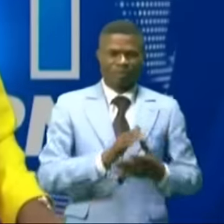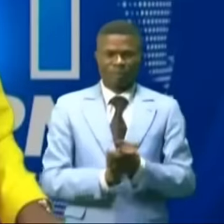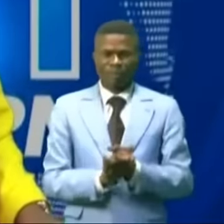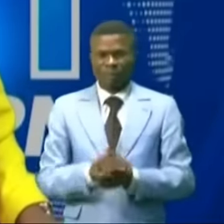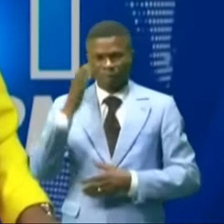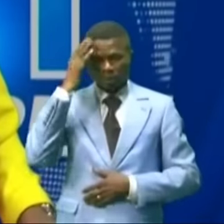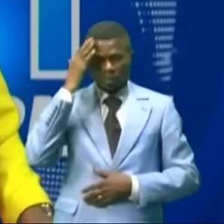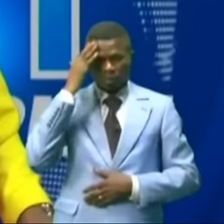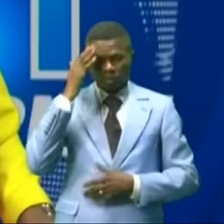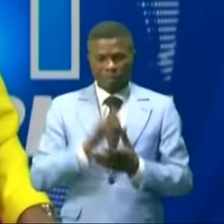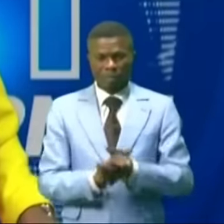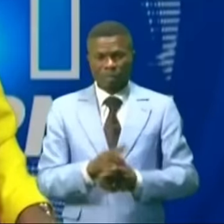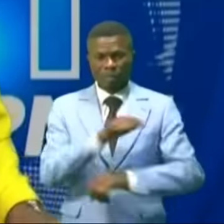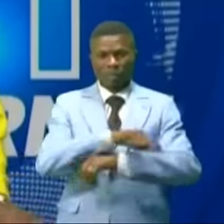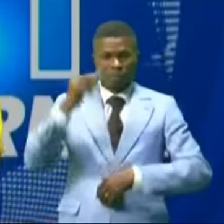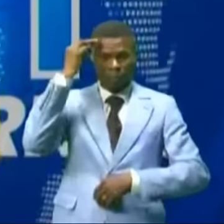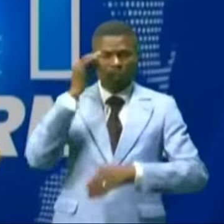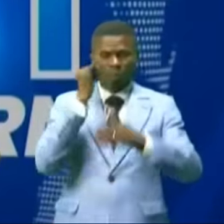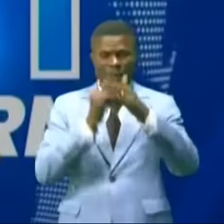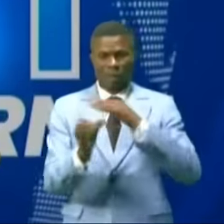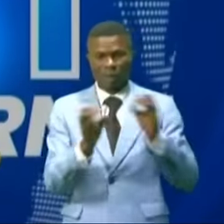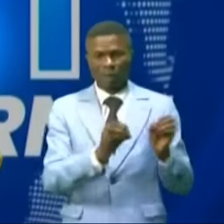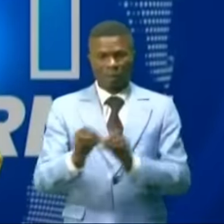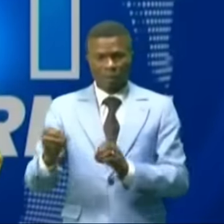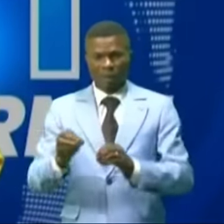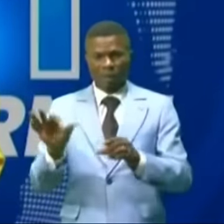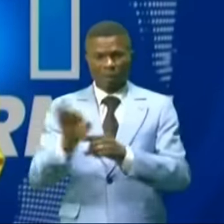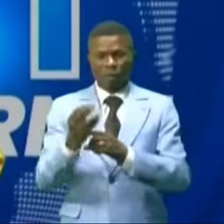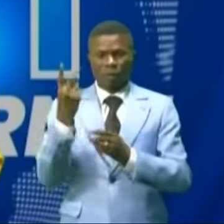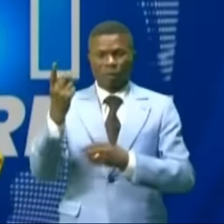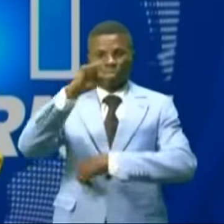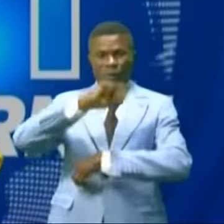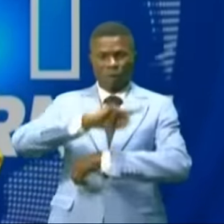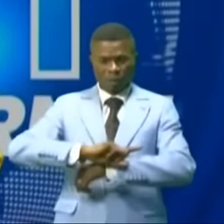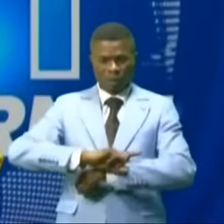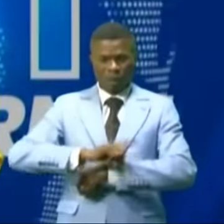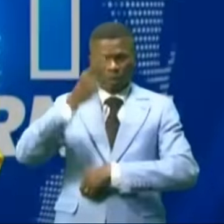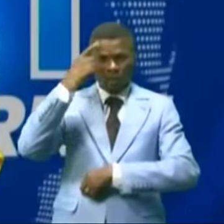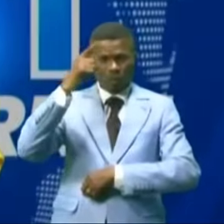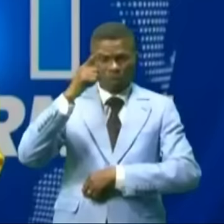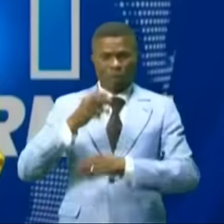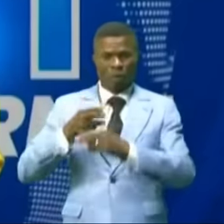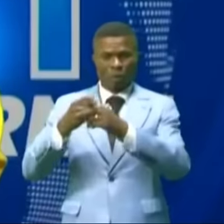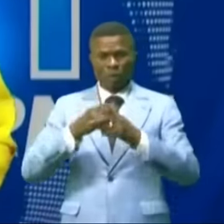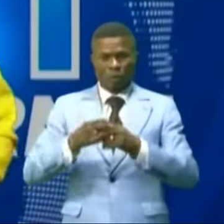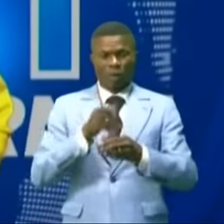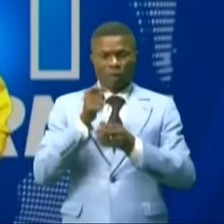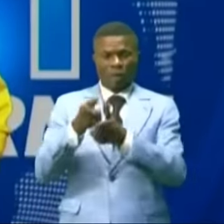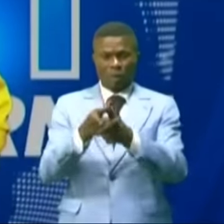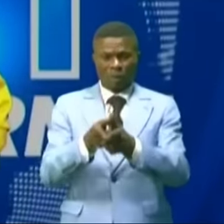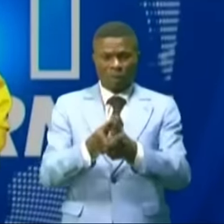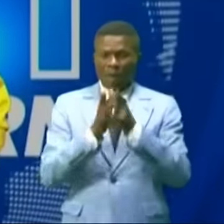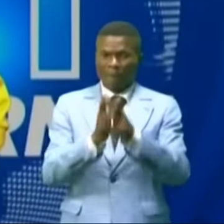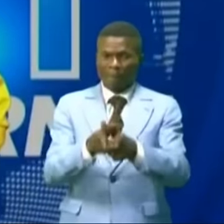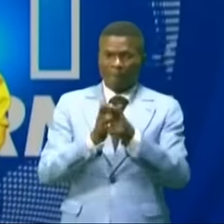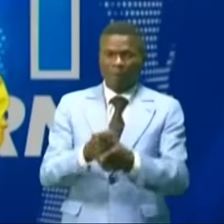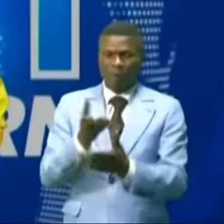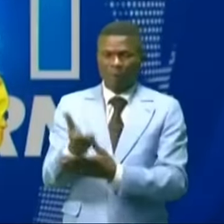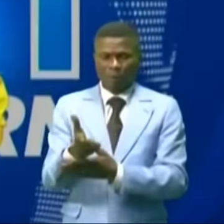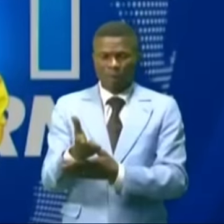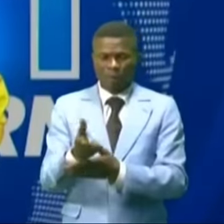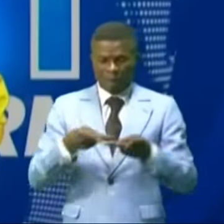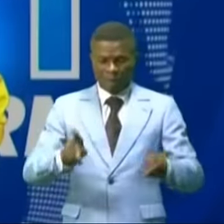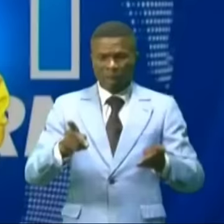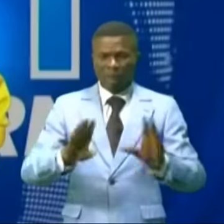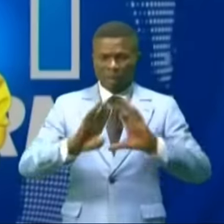Sachez également que le ministère de l'Intérieur a organisé un atelier de deux jours sur le contrôle des armes légères et petits calibres qui a permis